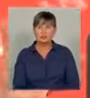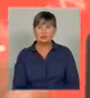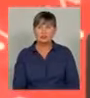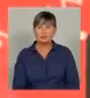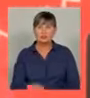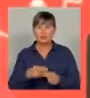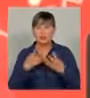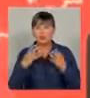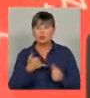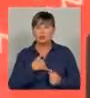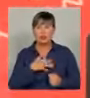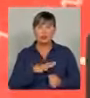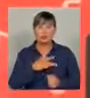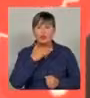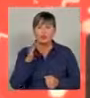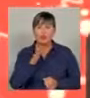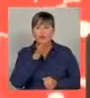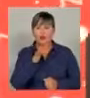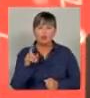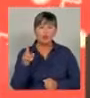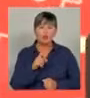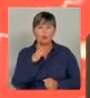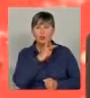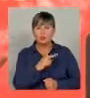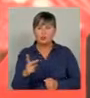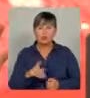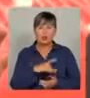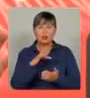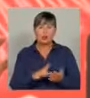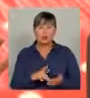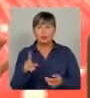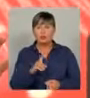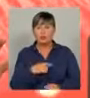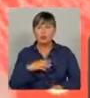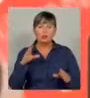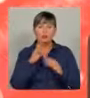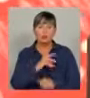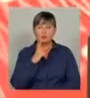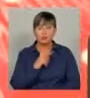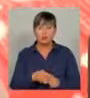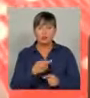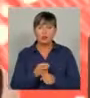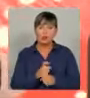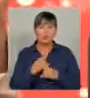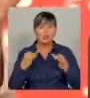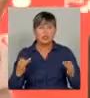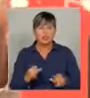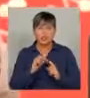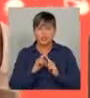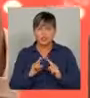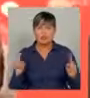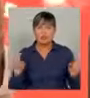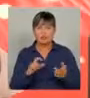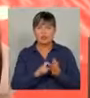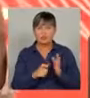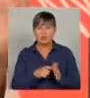В эти дни у меня было не так много времени на то, чтобы посмотреть город, но то, что я успел увидеть, это очень интересные и необычные